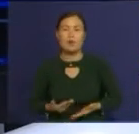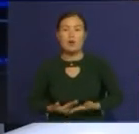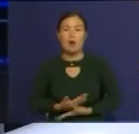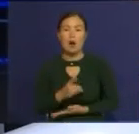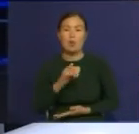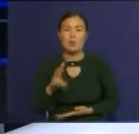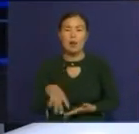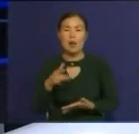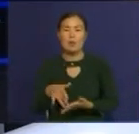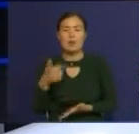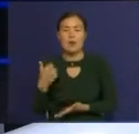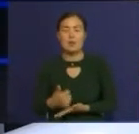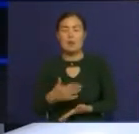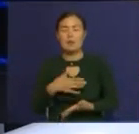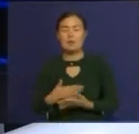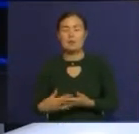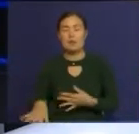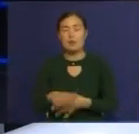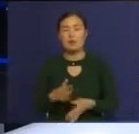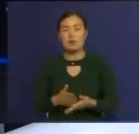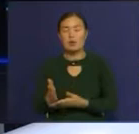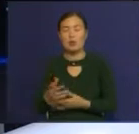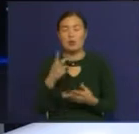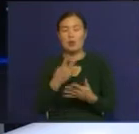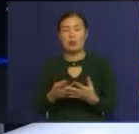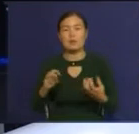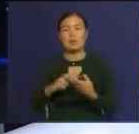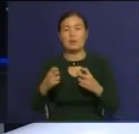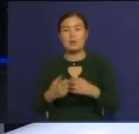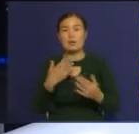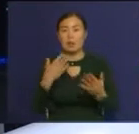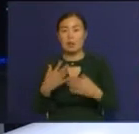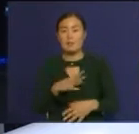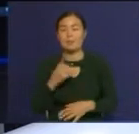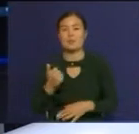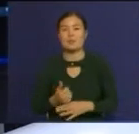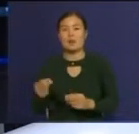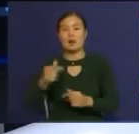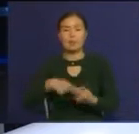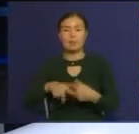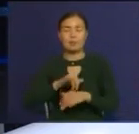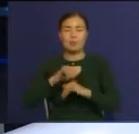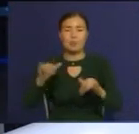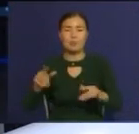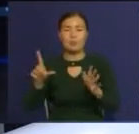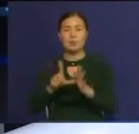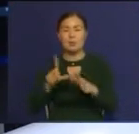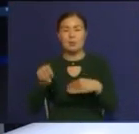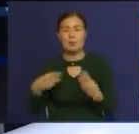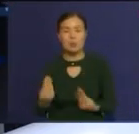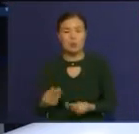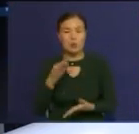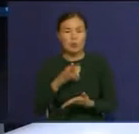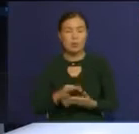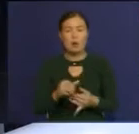Жаңаөзен қаласының әкімі қала актив алдында жолдау бойынша қаралатын мәселелерді талқылады. Басты нысанға кәсіпкерлікті дамыту, салық төлеудегі